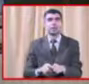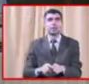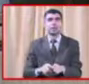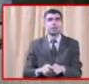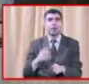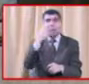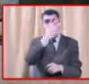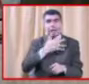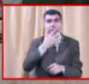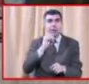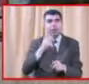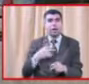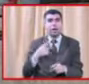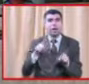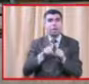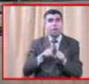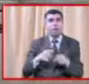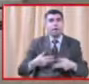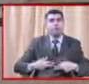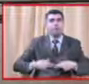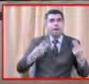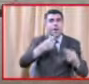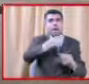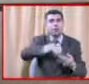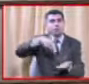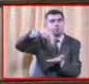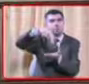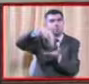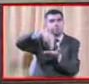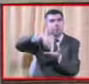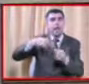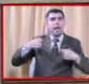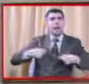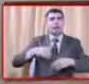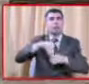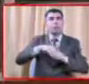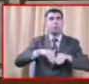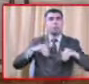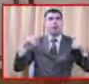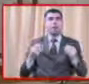كيبافوري جيوم، فمرحبا بالوفد والسيد رئيس الوفد المرافق له.